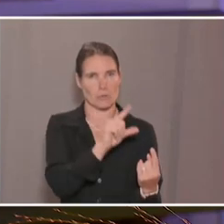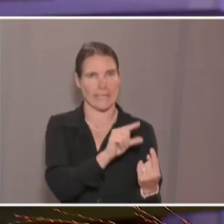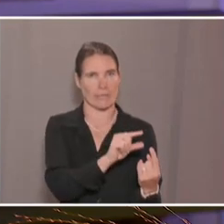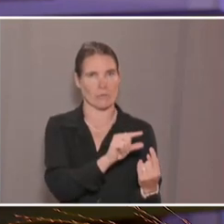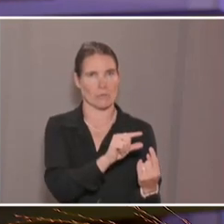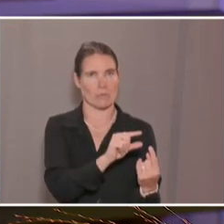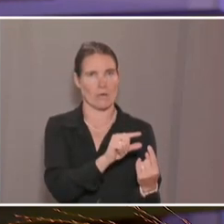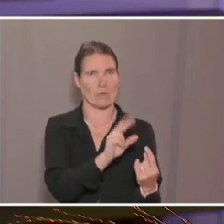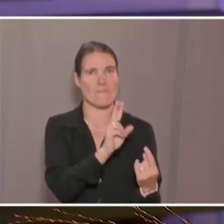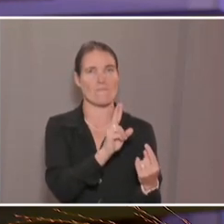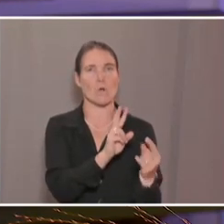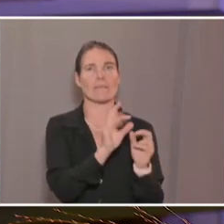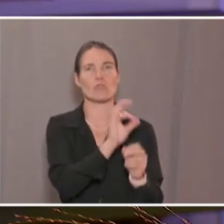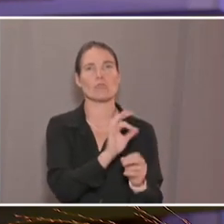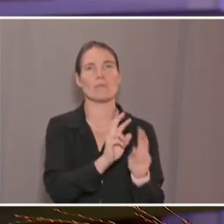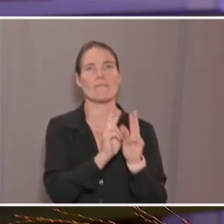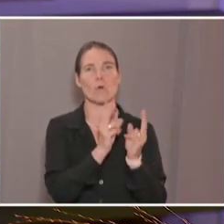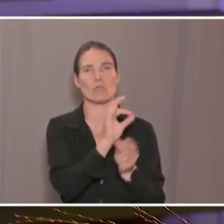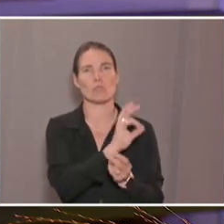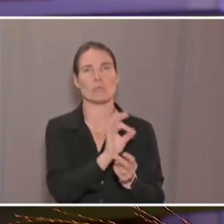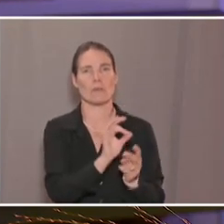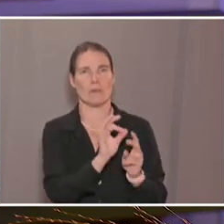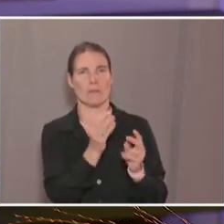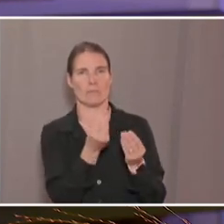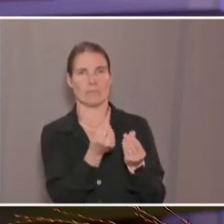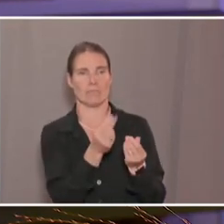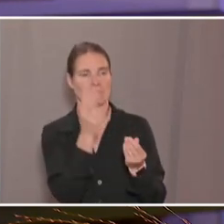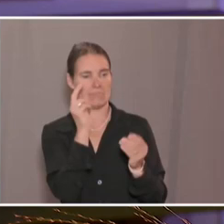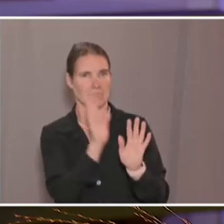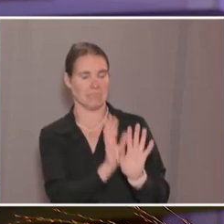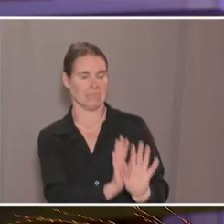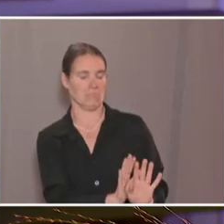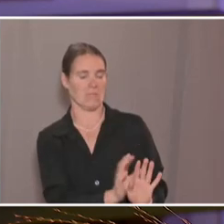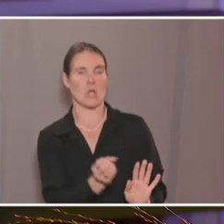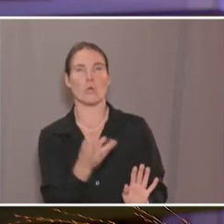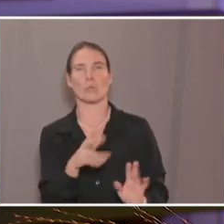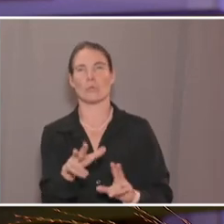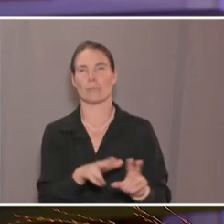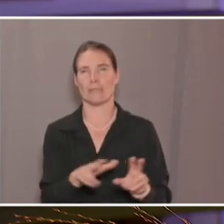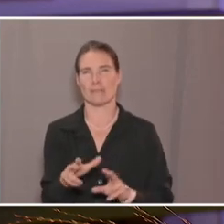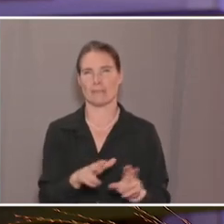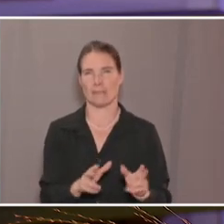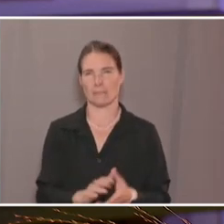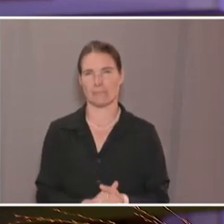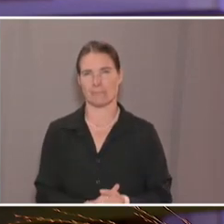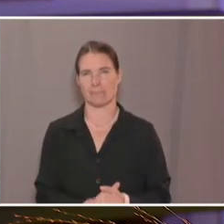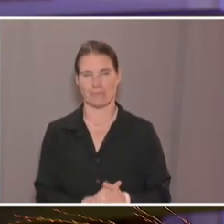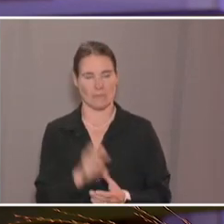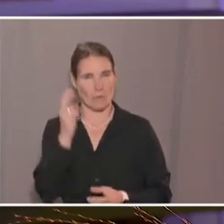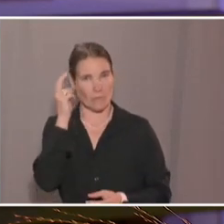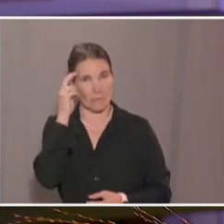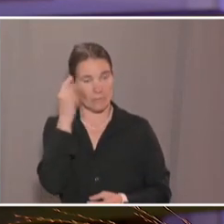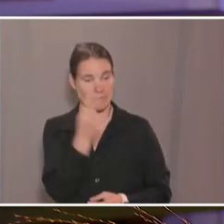die Volksschule herabgesetzt. Und als der Kultusminister dann auch noch einen Flensburger